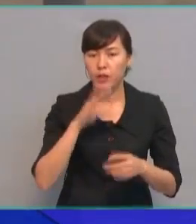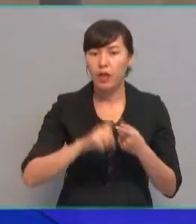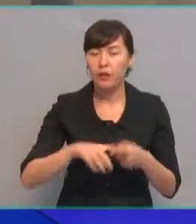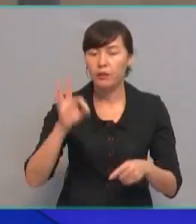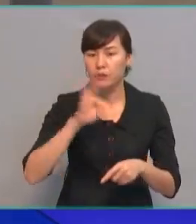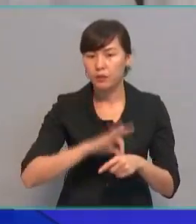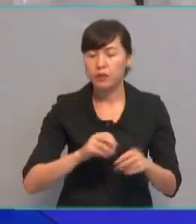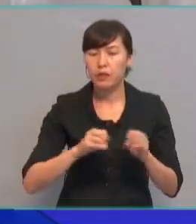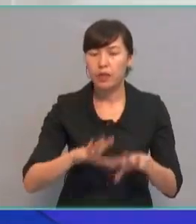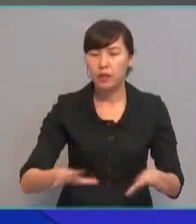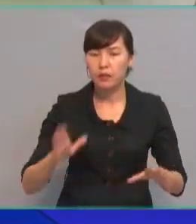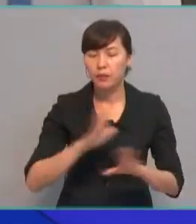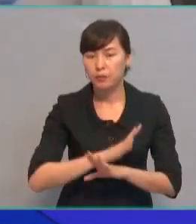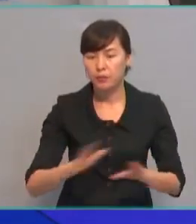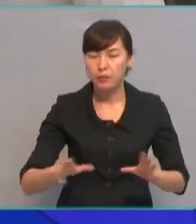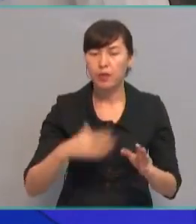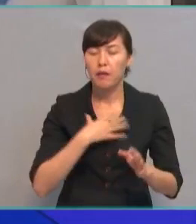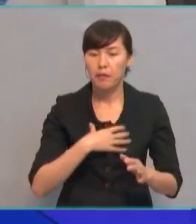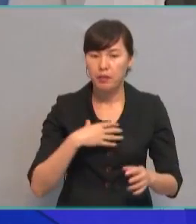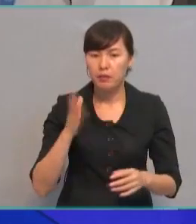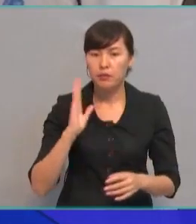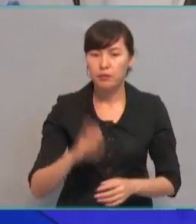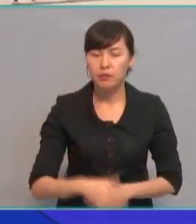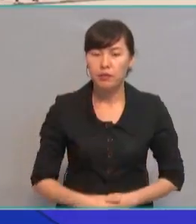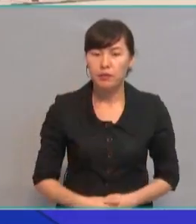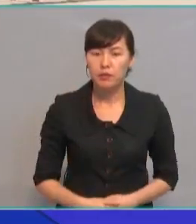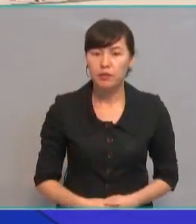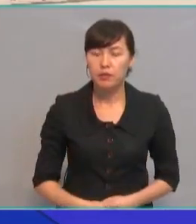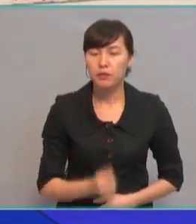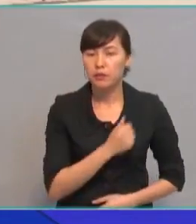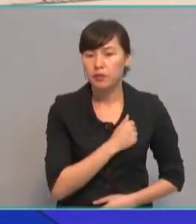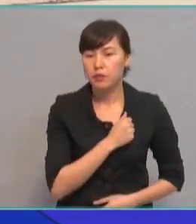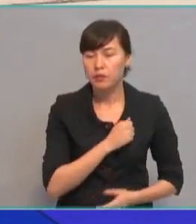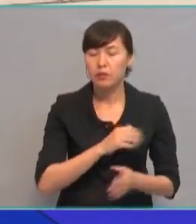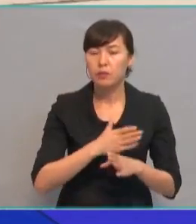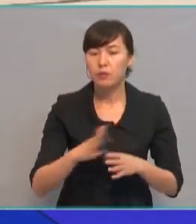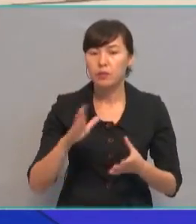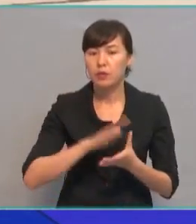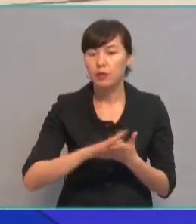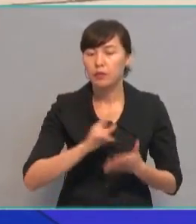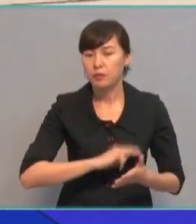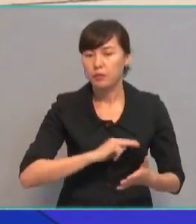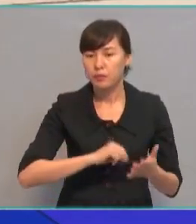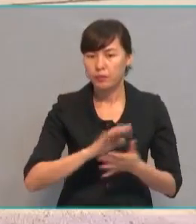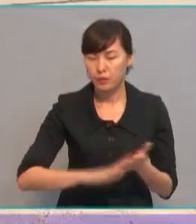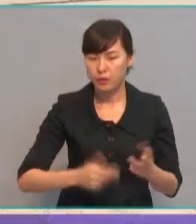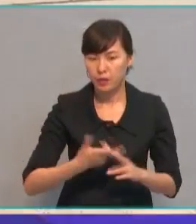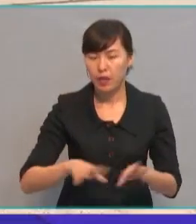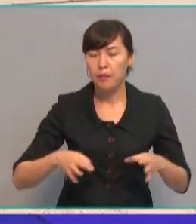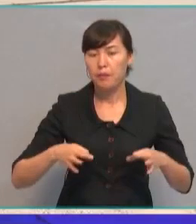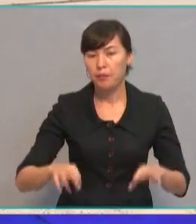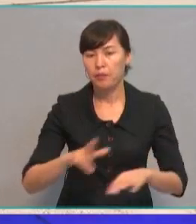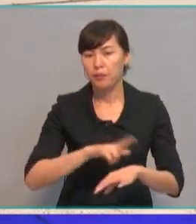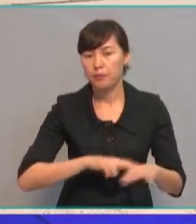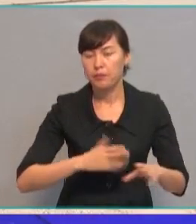коронавирус індетінің таралуына жол бермеу үшін маңызды қадам. Қалада әскери бөлімімен дезинфекция жұмыстары жүргізілуде. Әскери автомобильдік